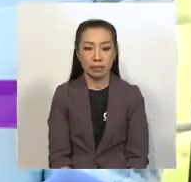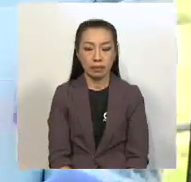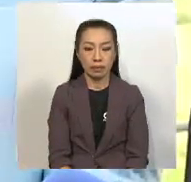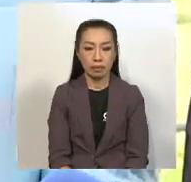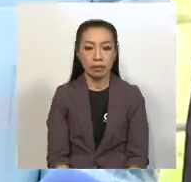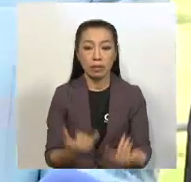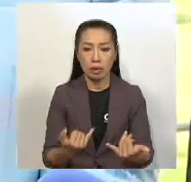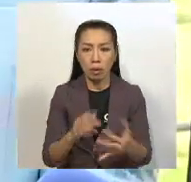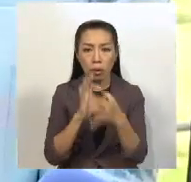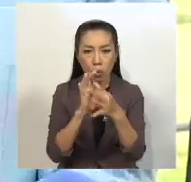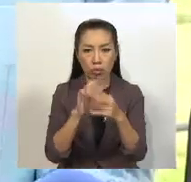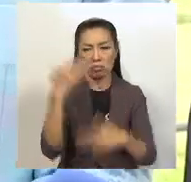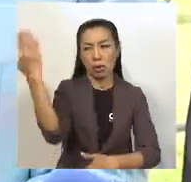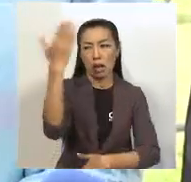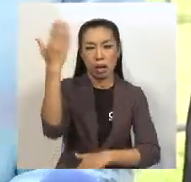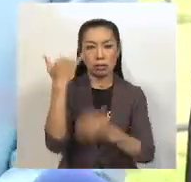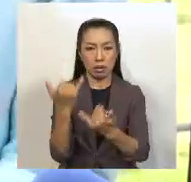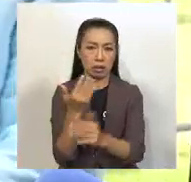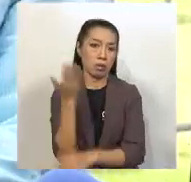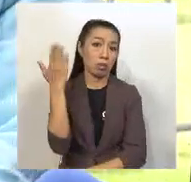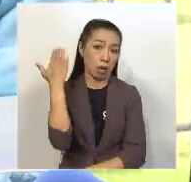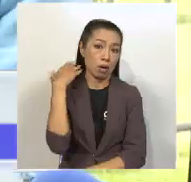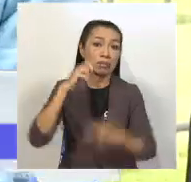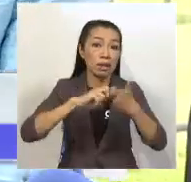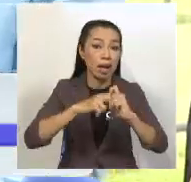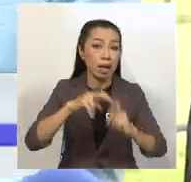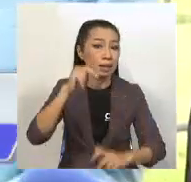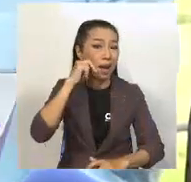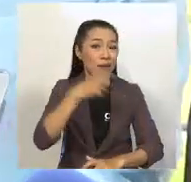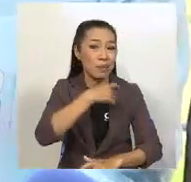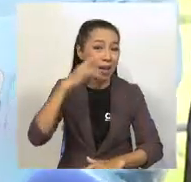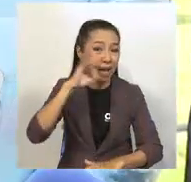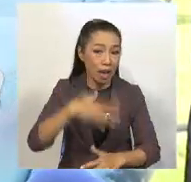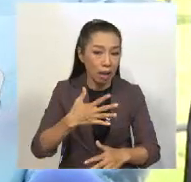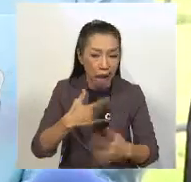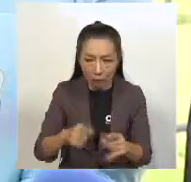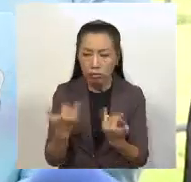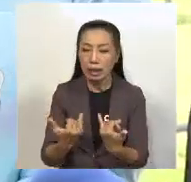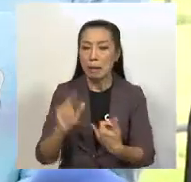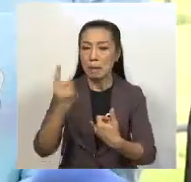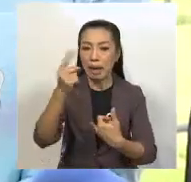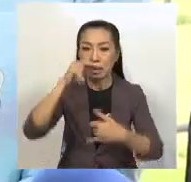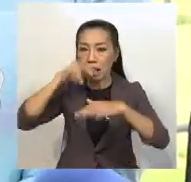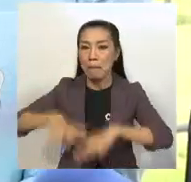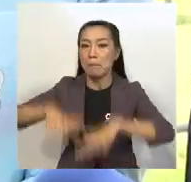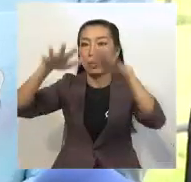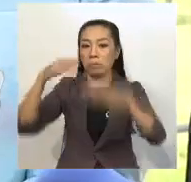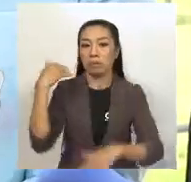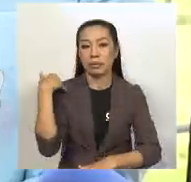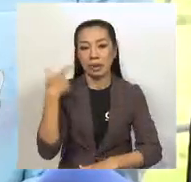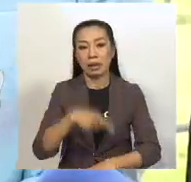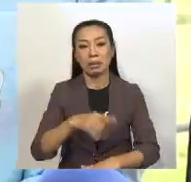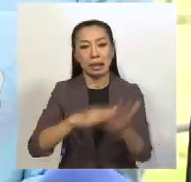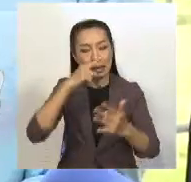ผมเป็นห่วงตอนนี้ก็คือเรื่องลมฟ้าอากาศนะที่ผ่านมาก็ภัยแรงใช่ไหมวันนี้เอาละเดี๋ยวน้ำท่วมอีกแล้วมากไปอีกแล้วไม่น้อย